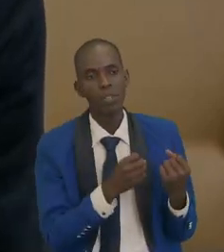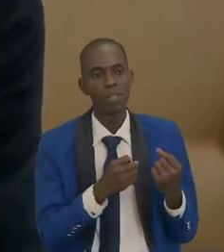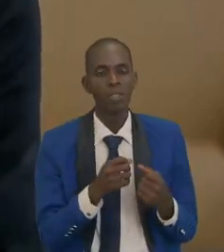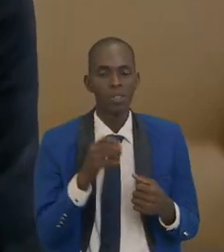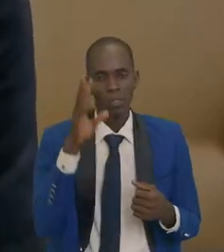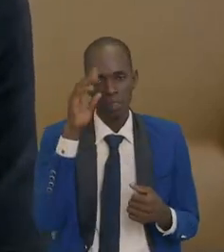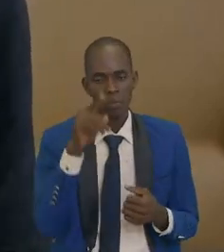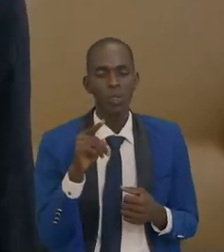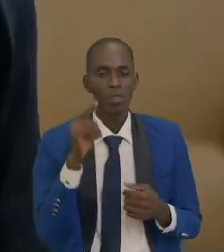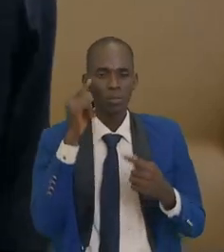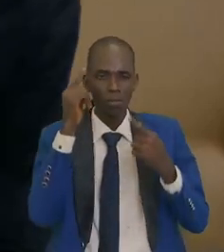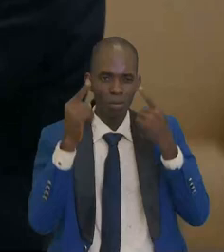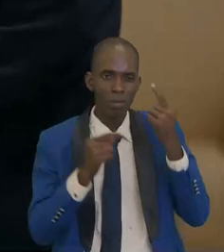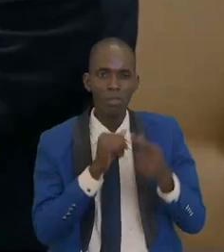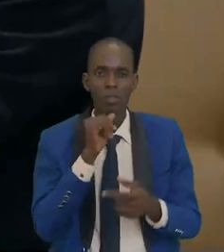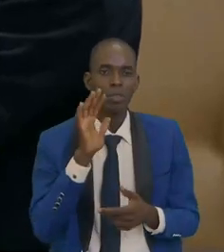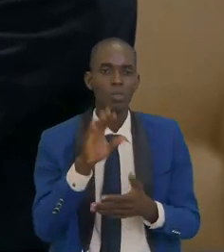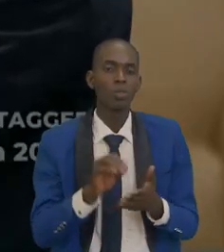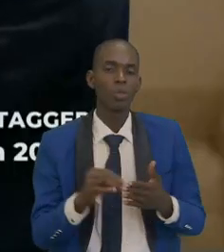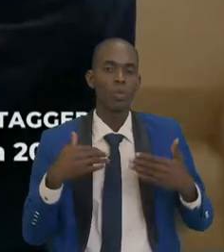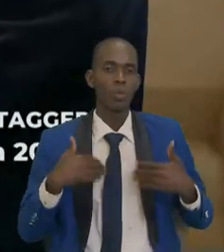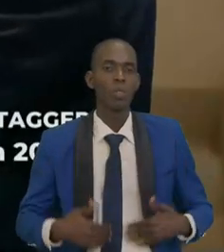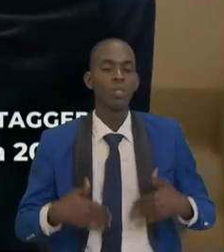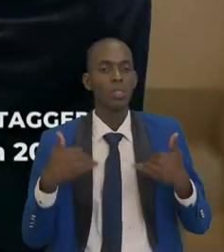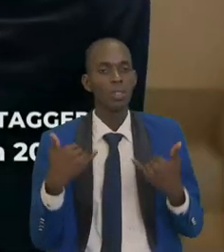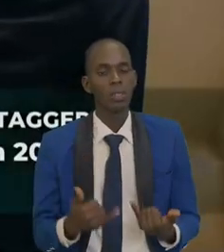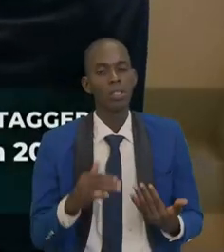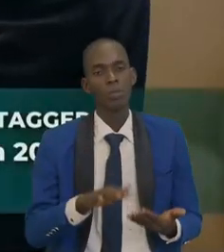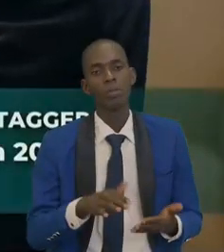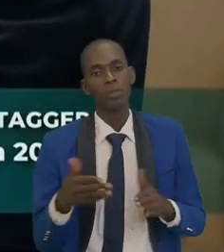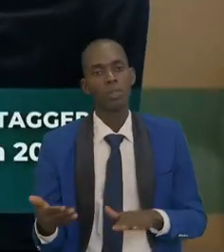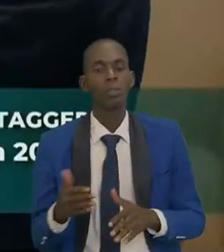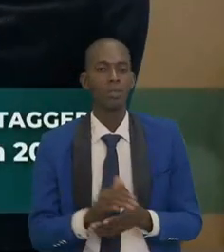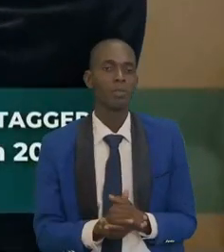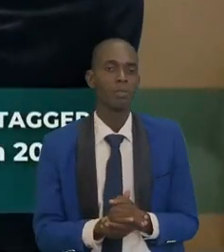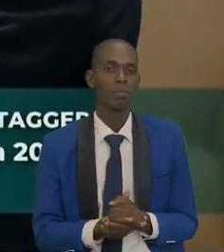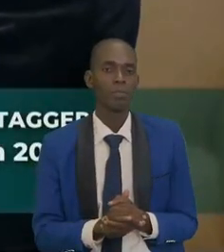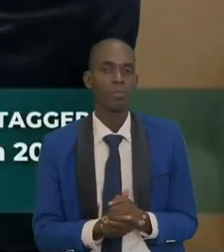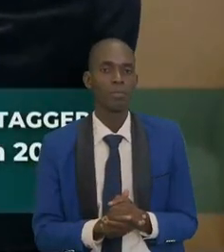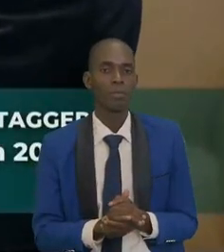considéra point que son corps était déjà usé.